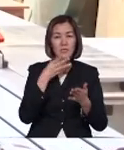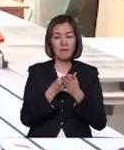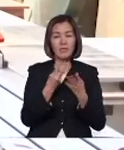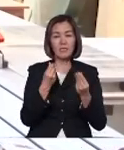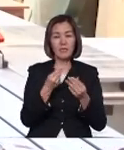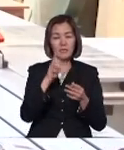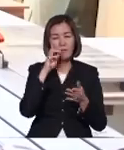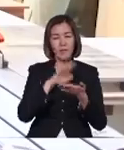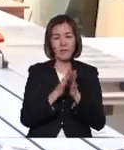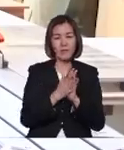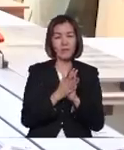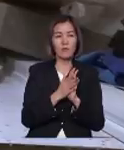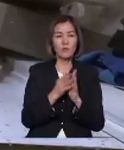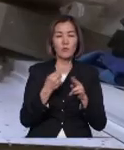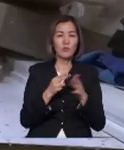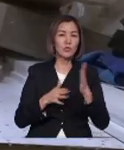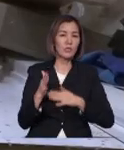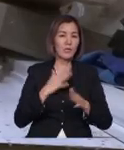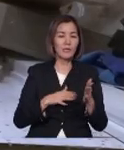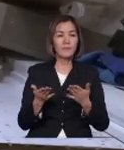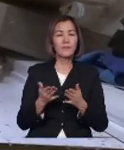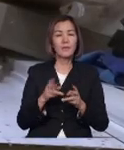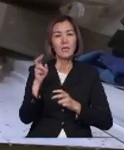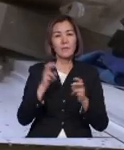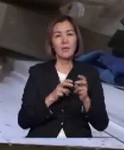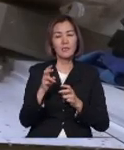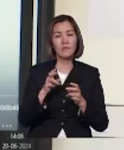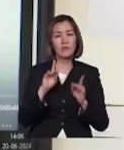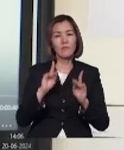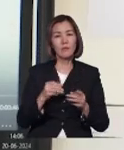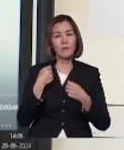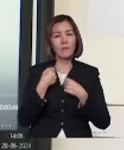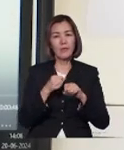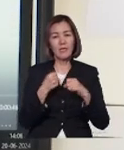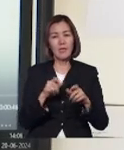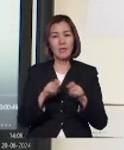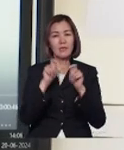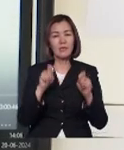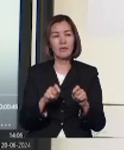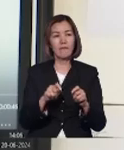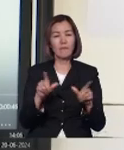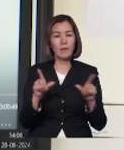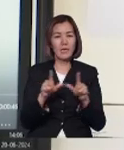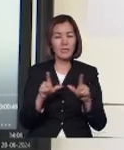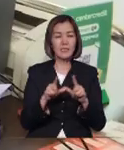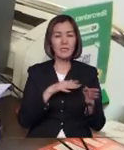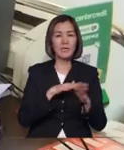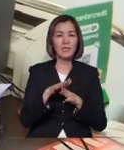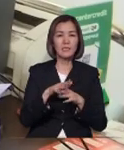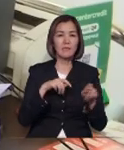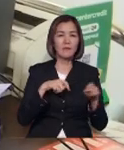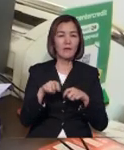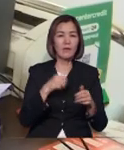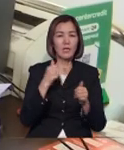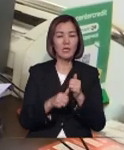условиях чему я очень рад параллельно с производством мебели Жан Сирик нурман бай открыв небольшой магазин занимается реализацией товаров